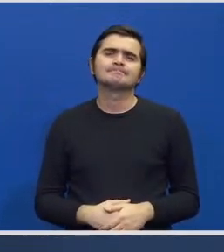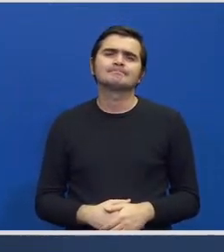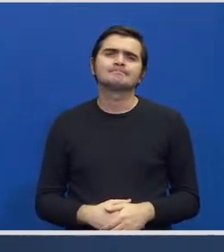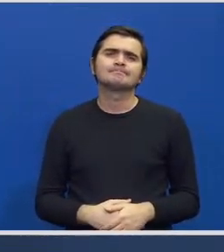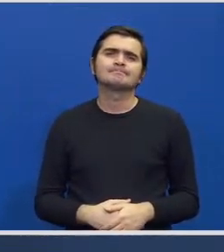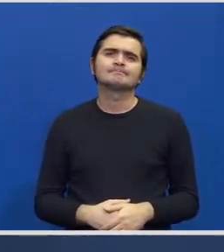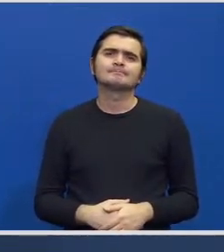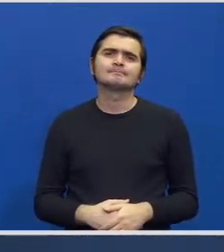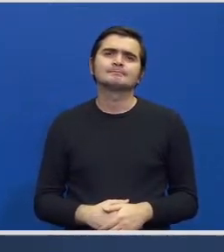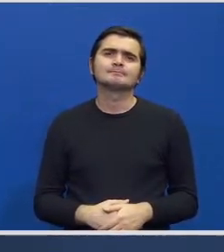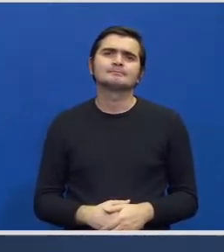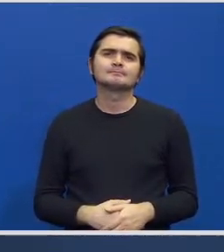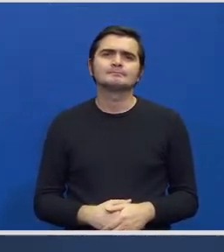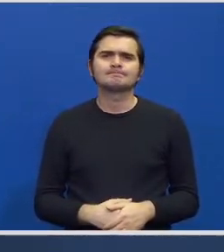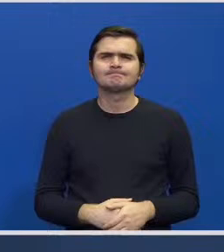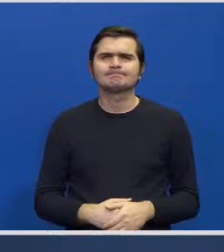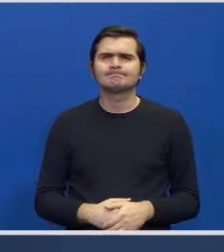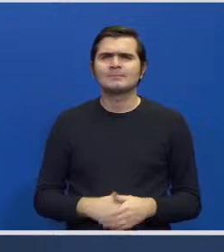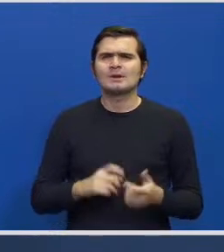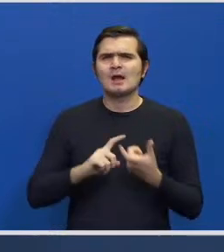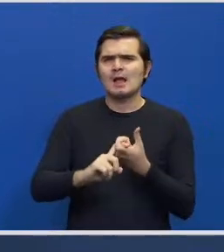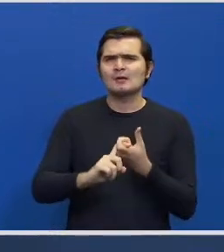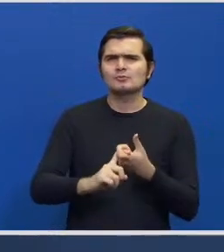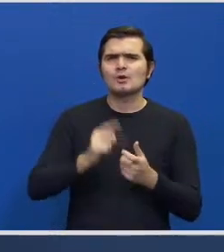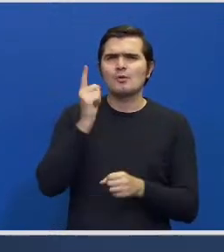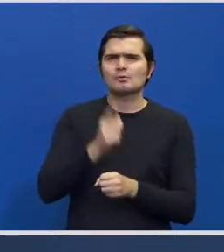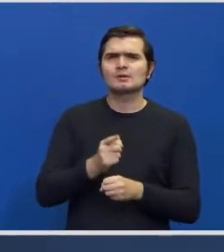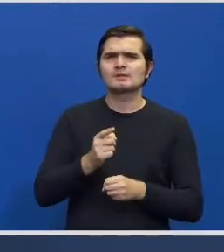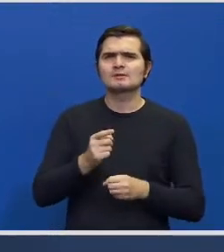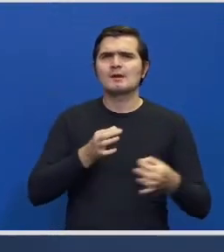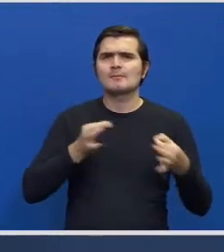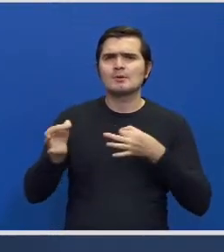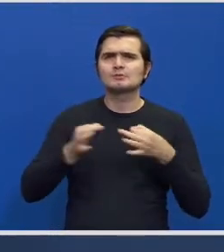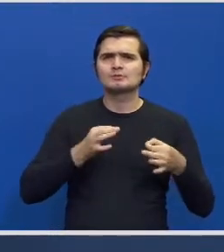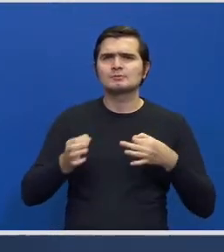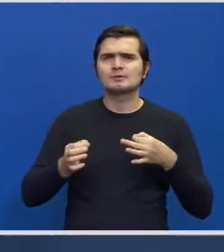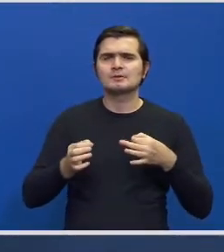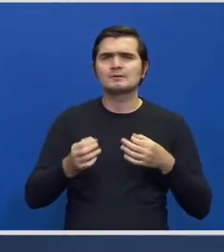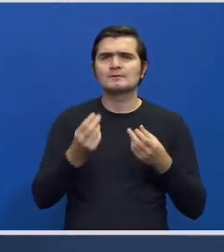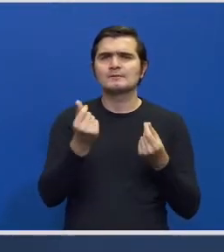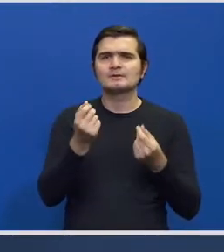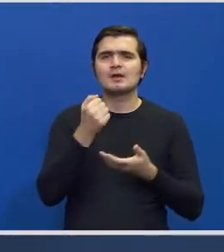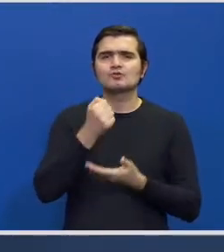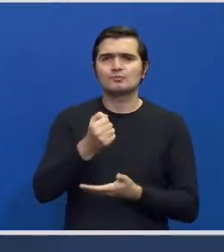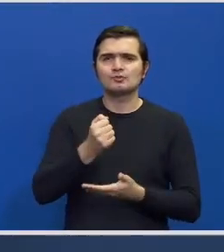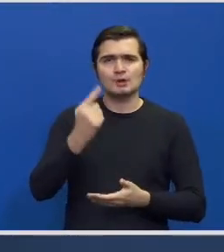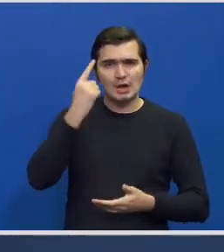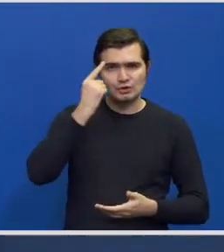pe rând a fiecare din actele normative. Pe partea de ordonanță de măsuri fiscal-bugetare.